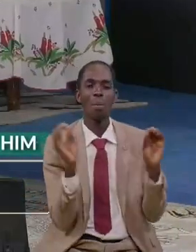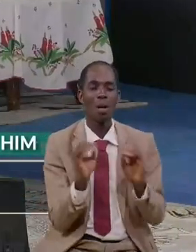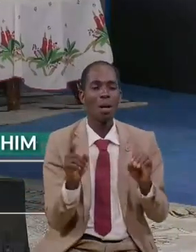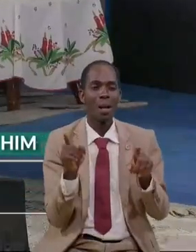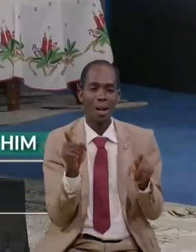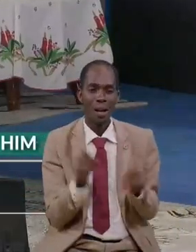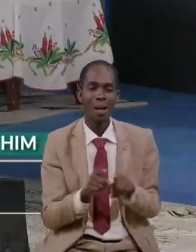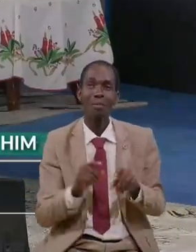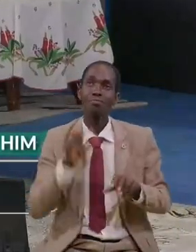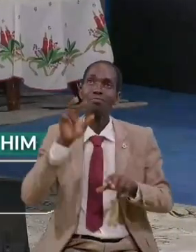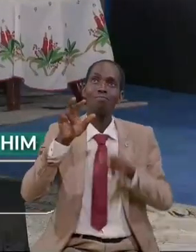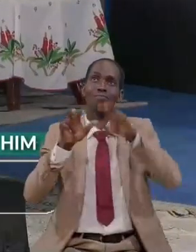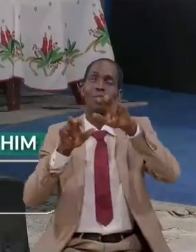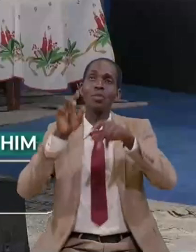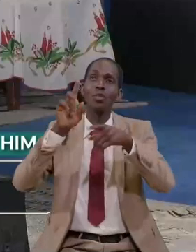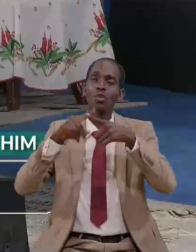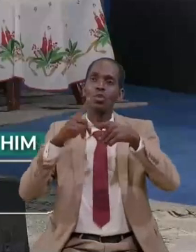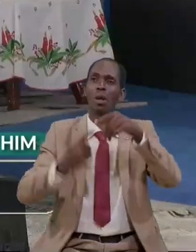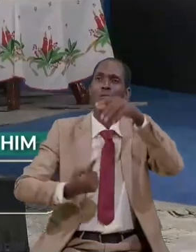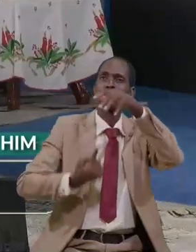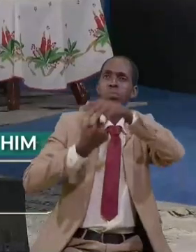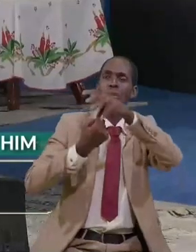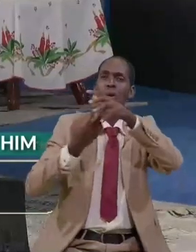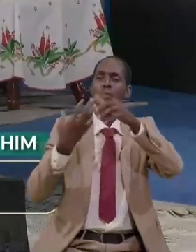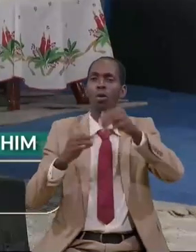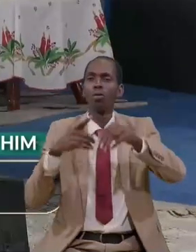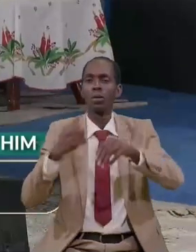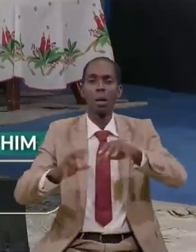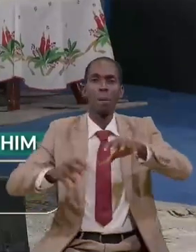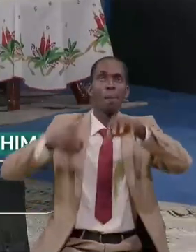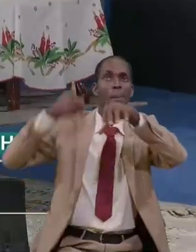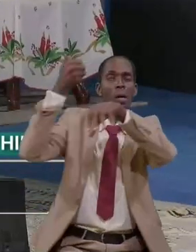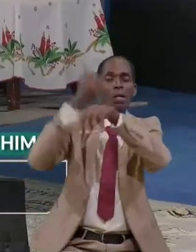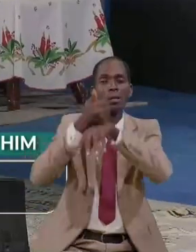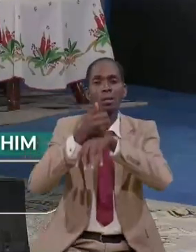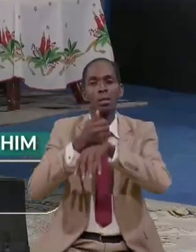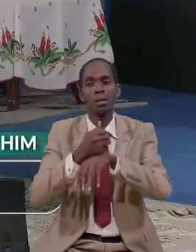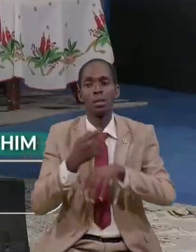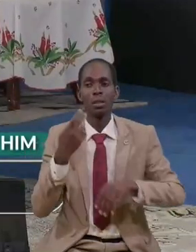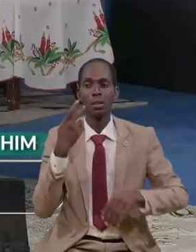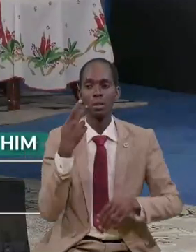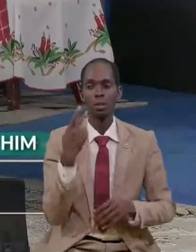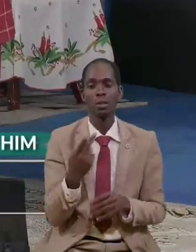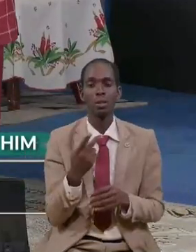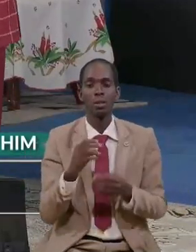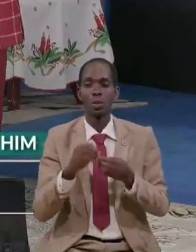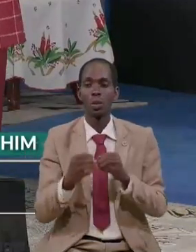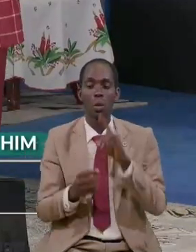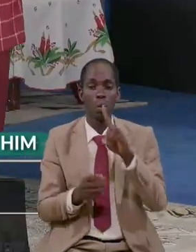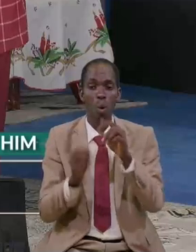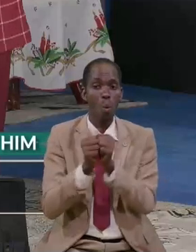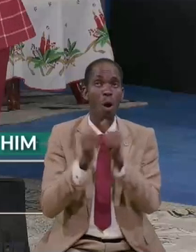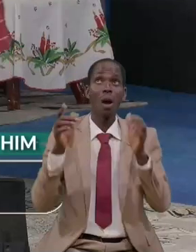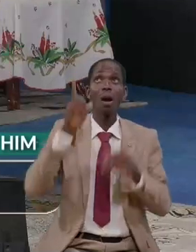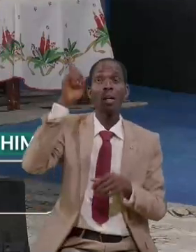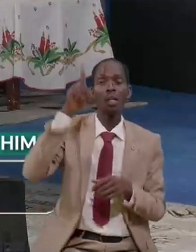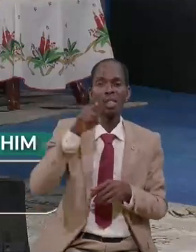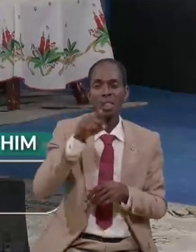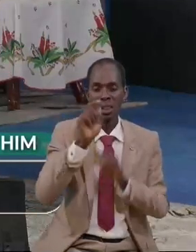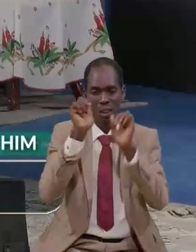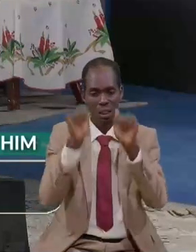C'est comme si vous allez au sommet de la plus grande montagne. Sans lui, vous ne pouvez